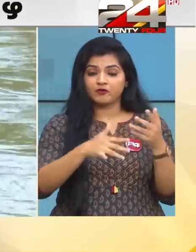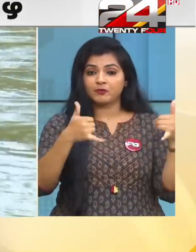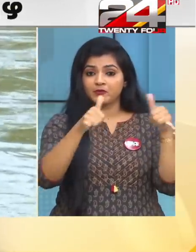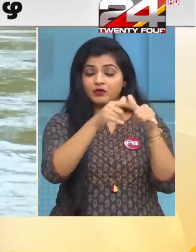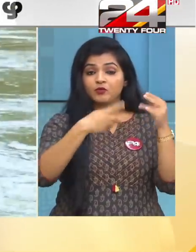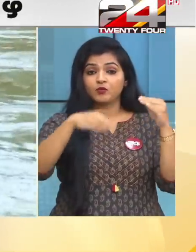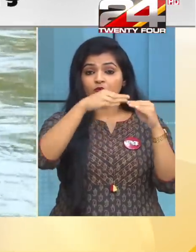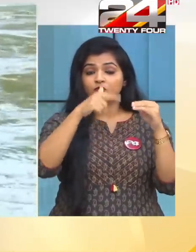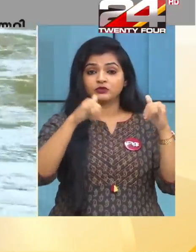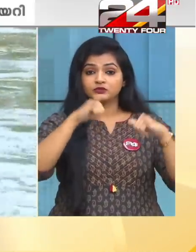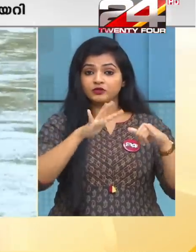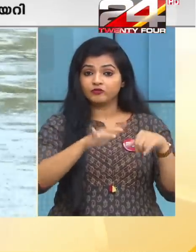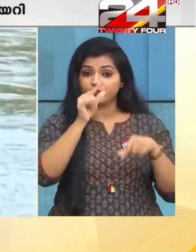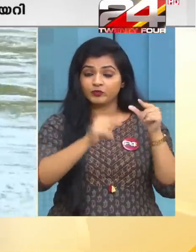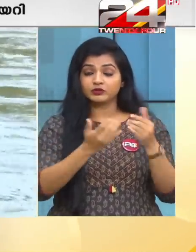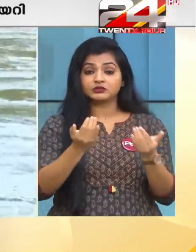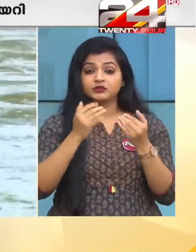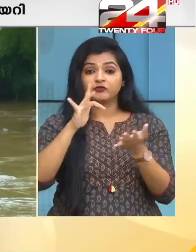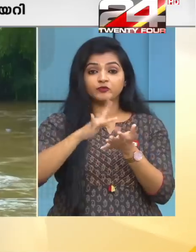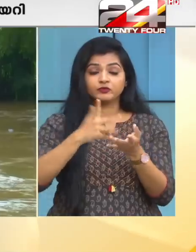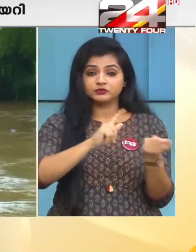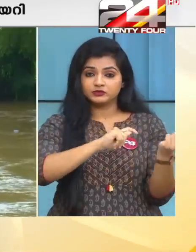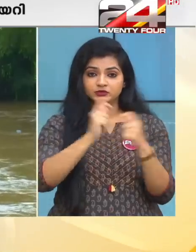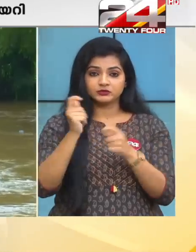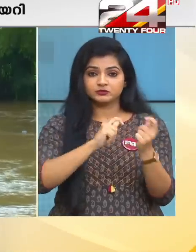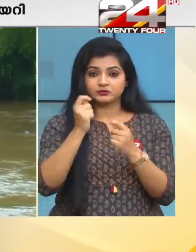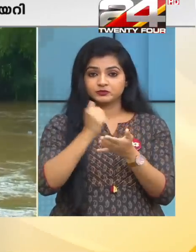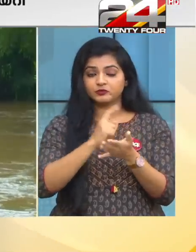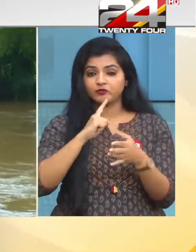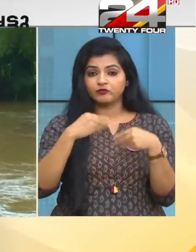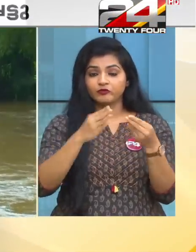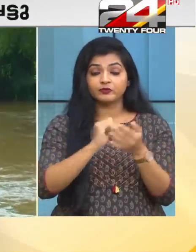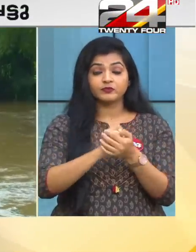എല്ലാവരും സുരക്ഷിത കേന്ദ്രങ്ങളിലേക്ക് മാറണം എന്നുള്ള നിർദ്ദേശമാണ് നൽകിയിട്ടുള്ളത്. നാളെ